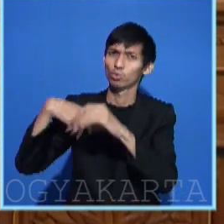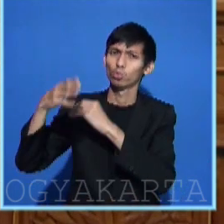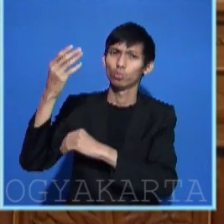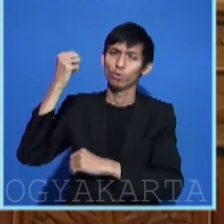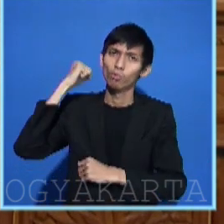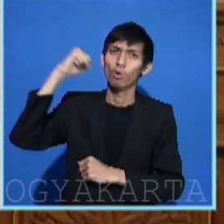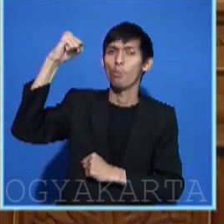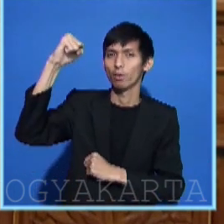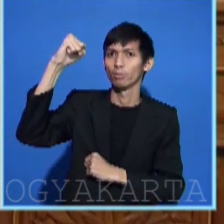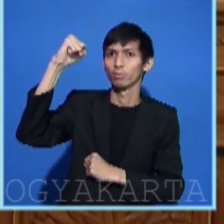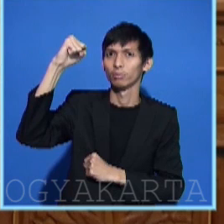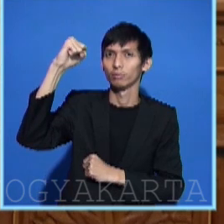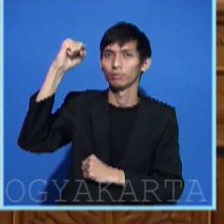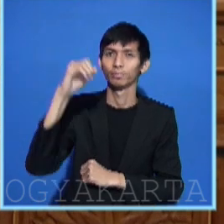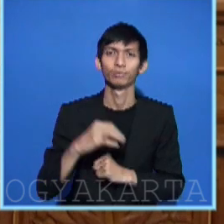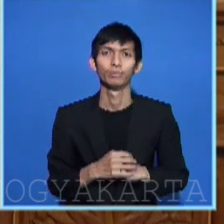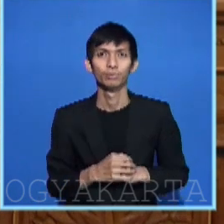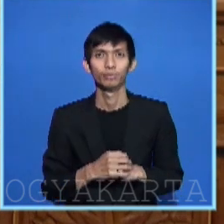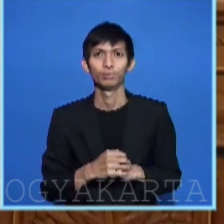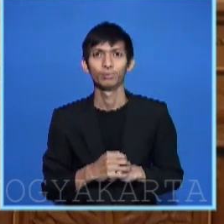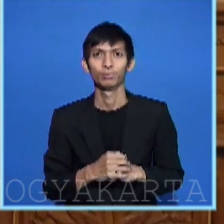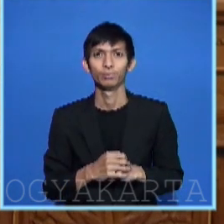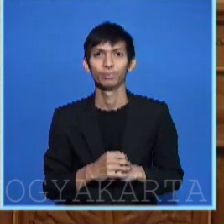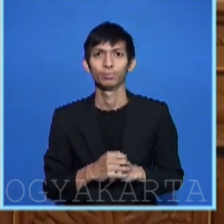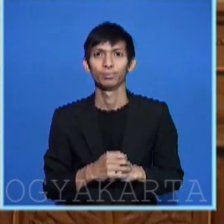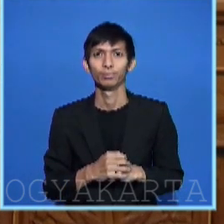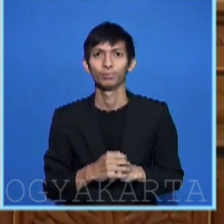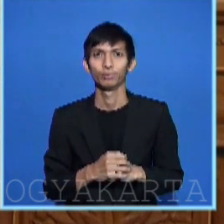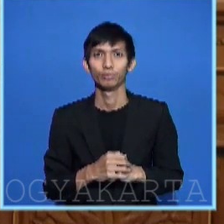kusumaning bongso ing salah beting jadi kamar 3